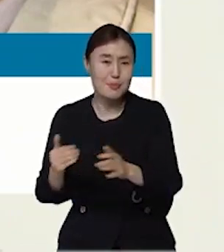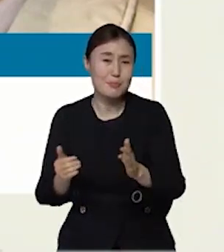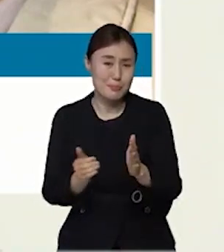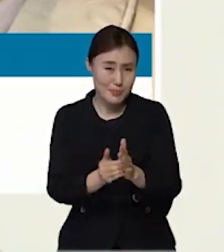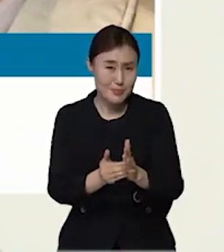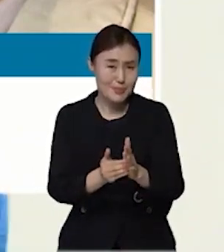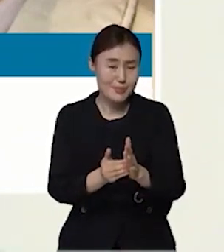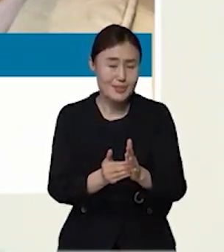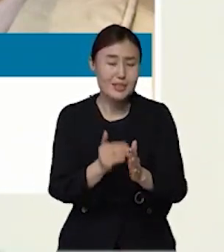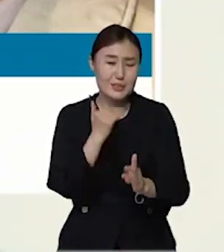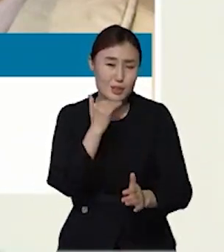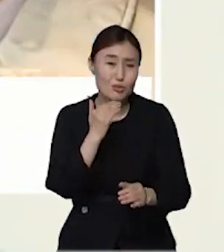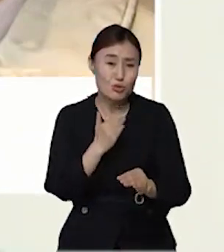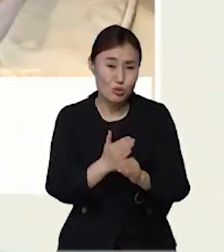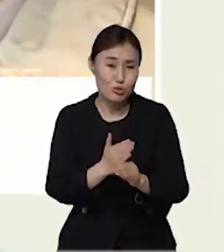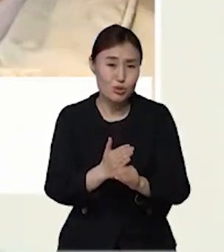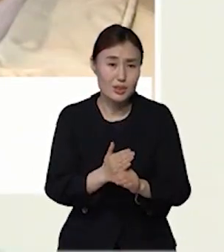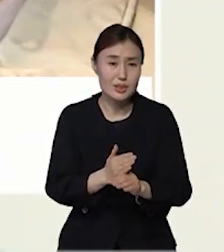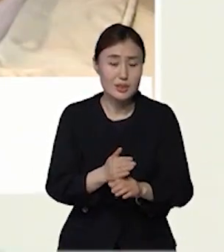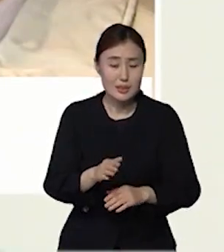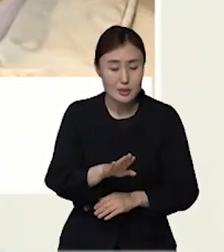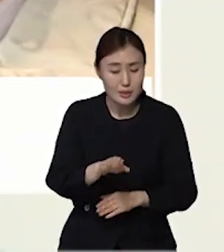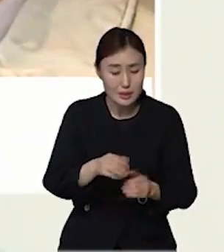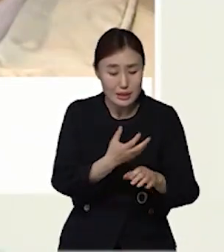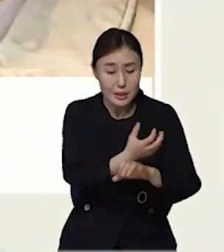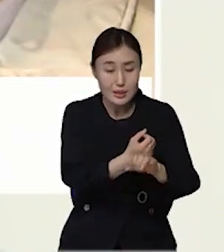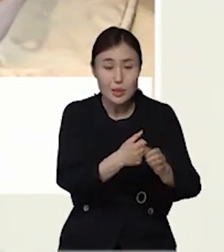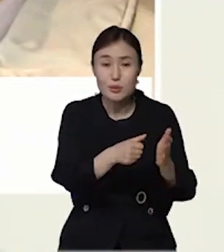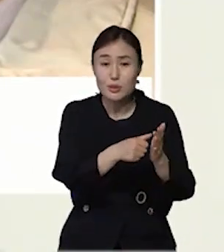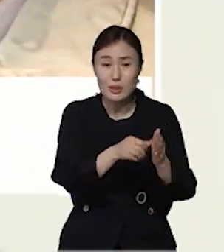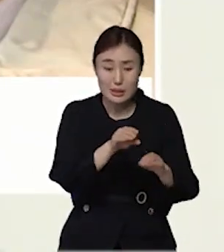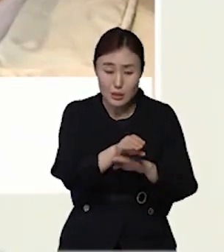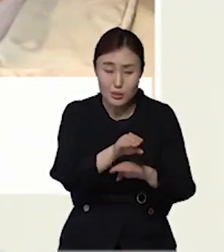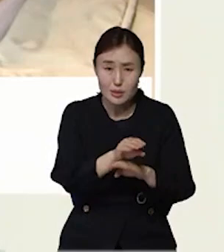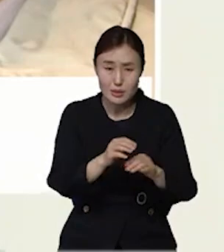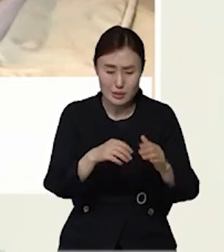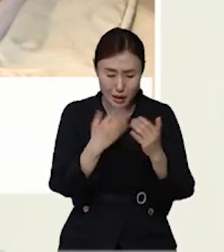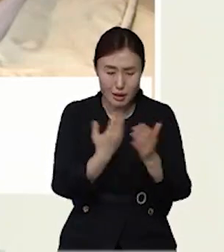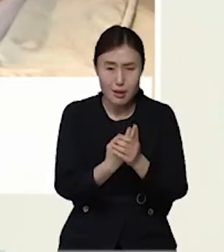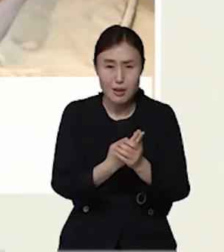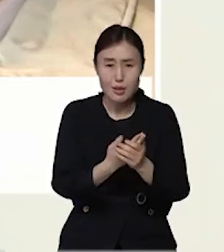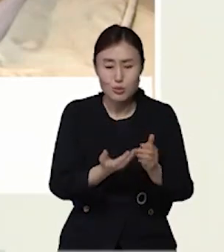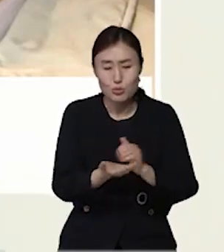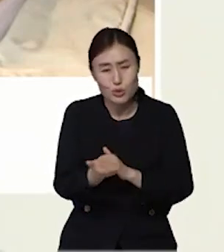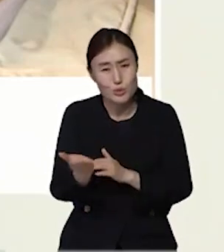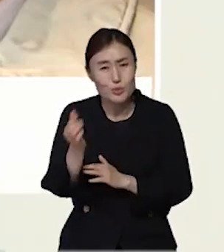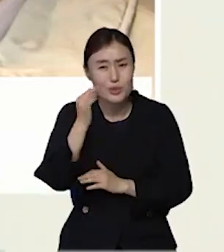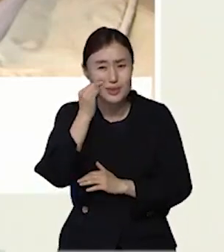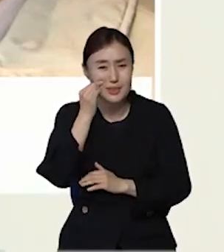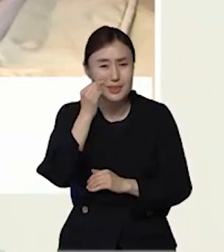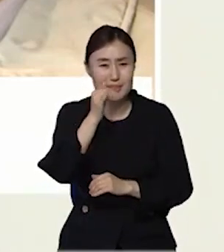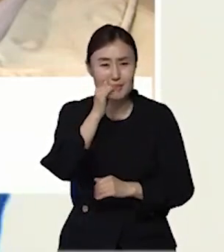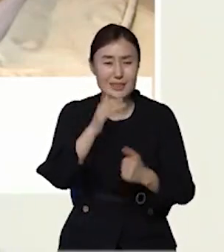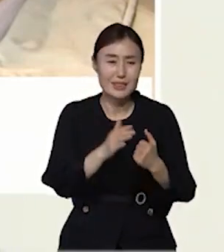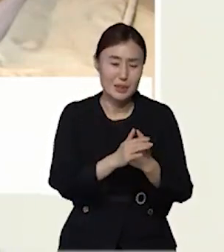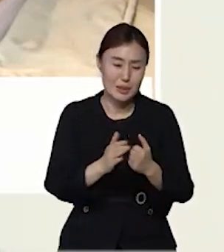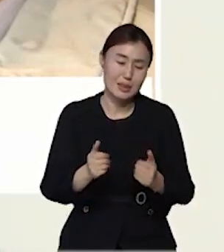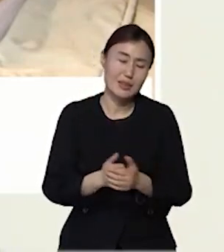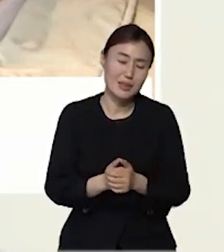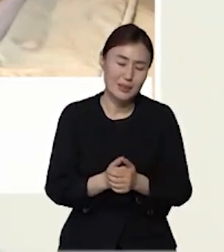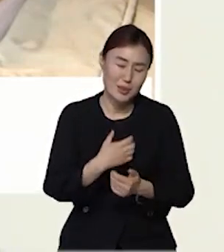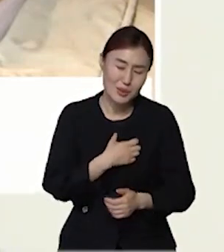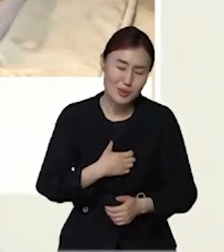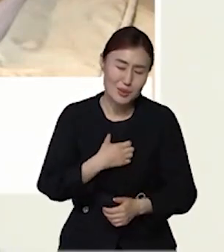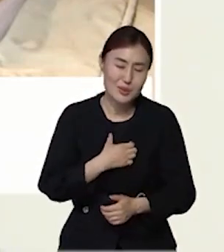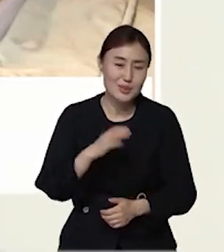있고 그러거든요. 그래서 저희들이 그 계약된 물량을 아직 공급을 다 못 해주고 있는데 좀 그 걱정이